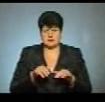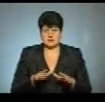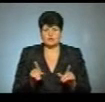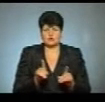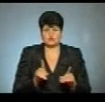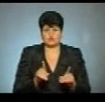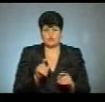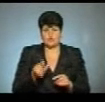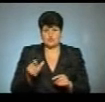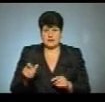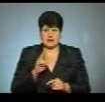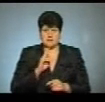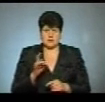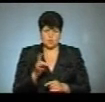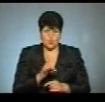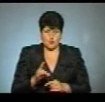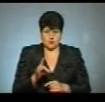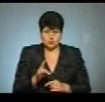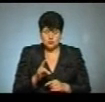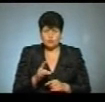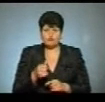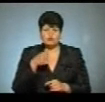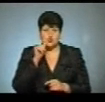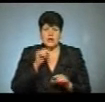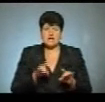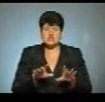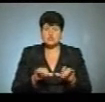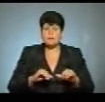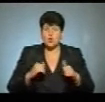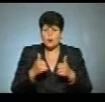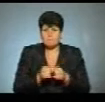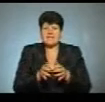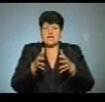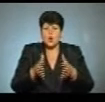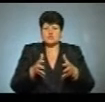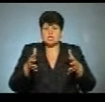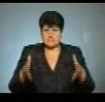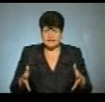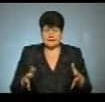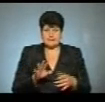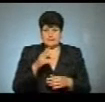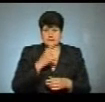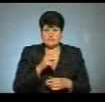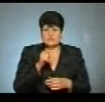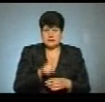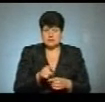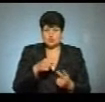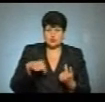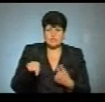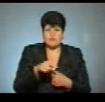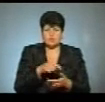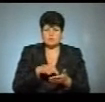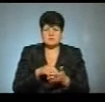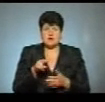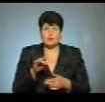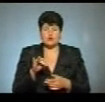відношенню до мешканців Кременецького району. Вчора рішенням комісії ми розширили, зважаючи на те, що навколо міста